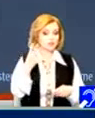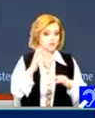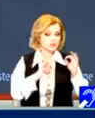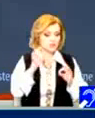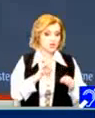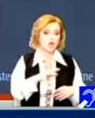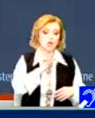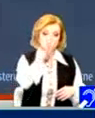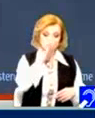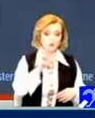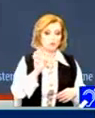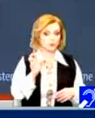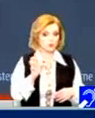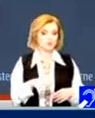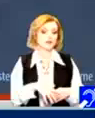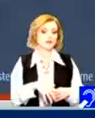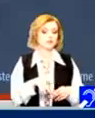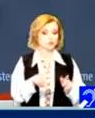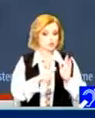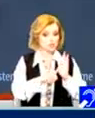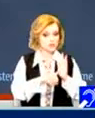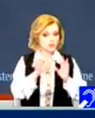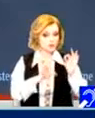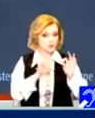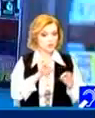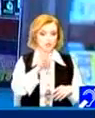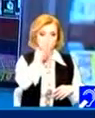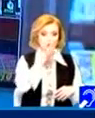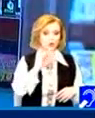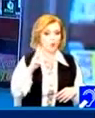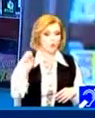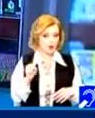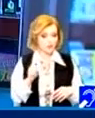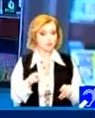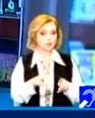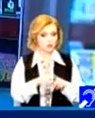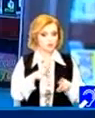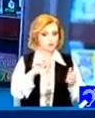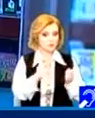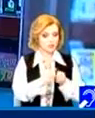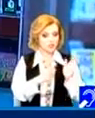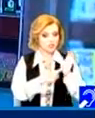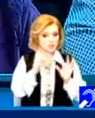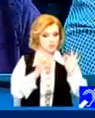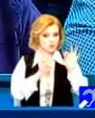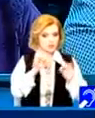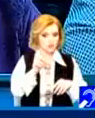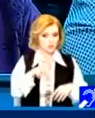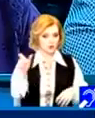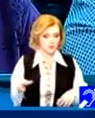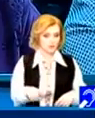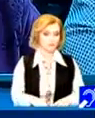depistate, destinația finală a țigărilor era Bruxelles sau Roma. De asemenea, drumul a mii de pachete de țigarete începea din